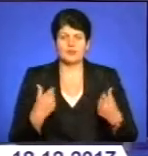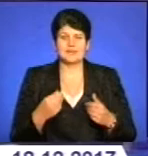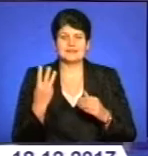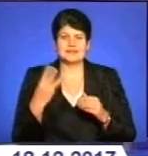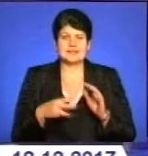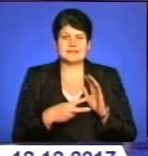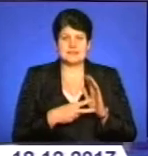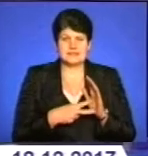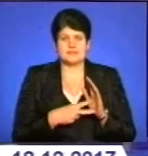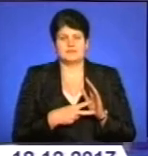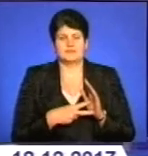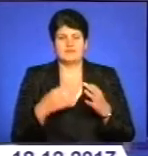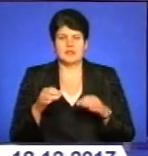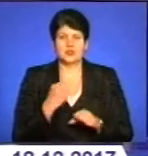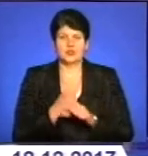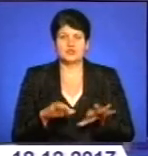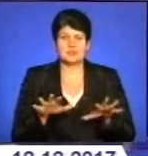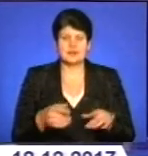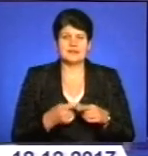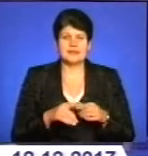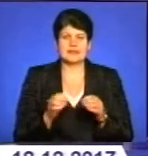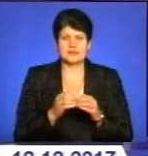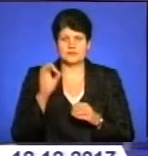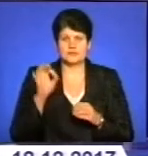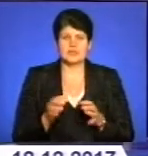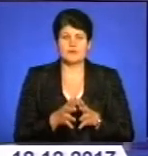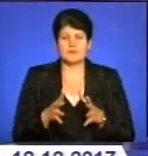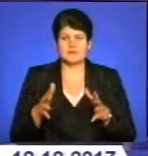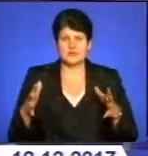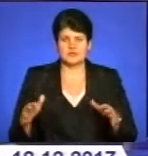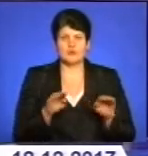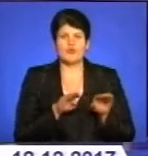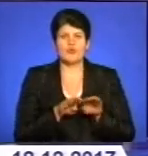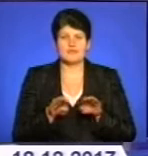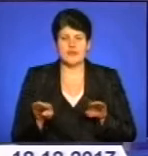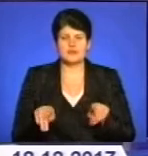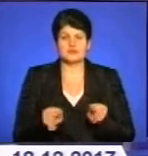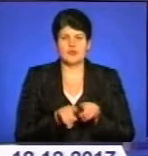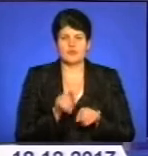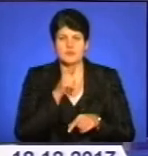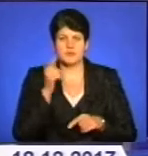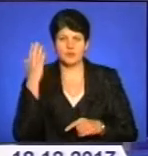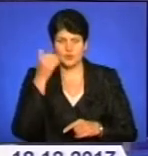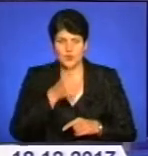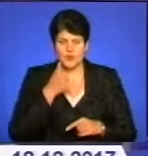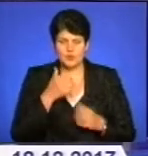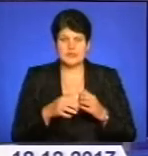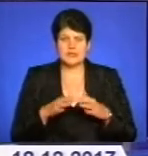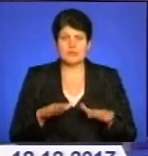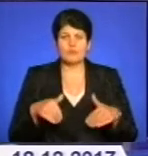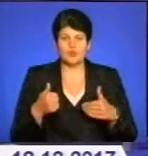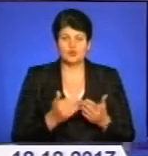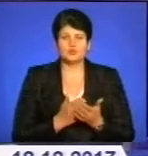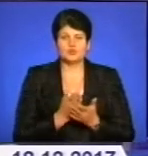тисяч вільних робочих місць. А це на 10% більше у порівнянні із аналогічним періодом минулого року. Серед поданих у